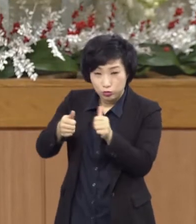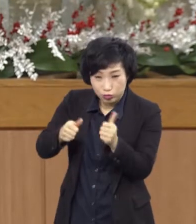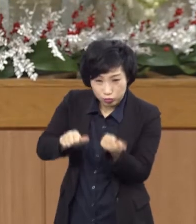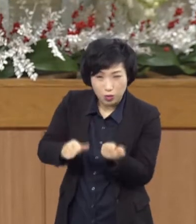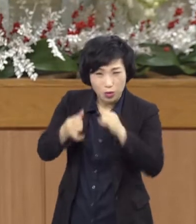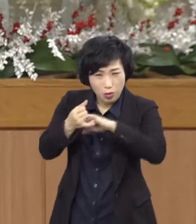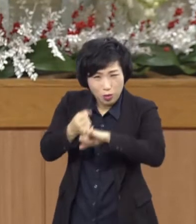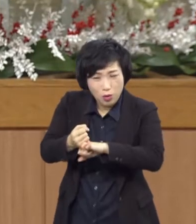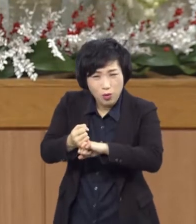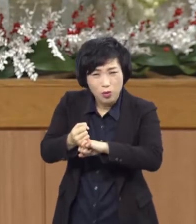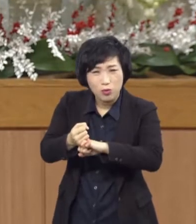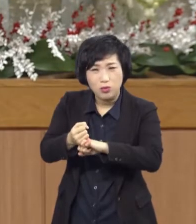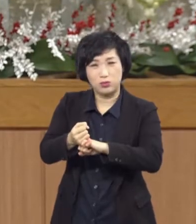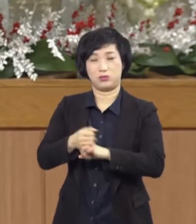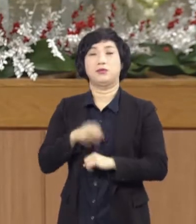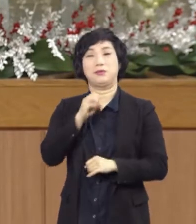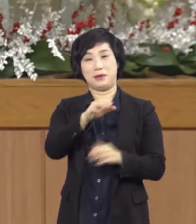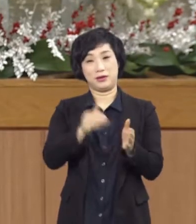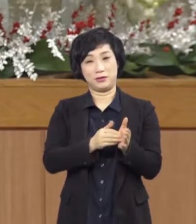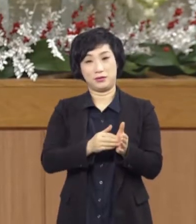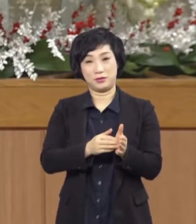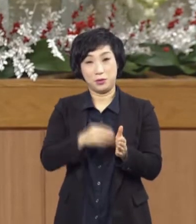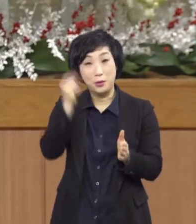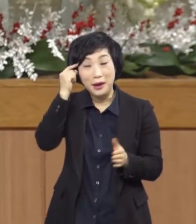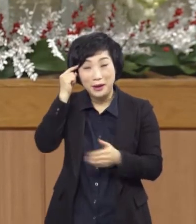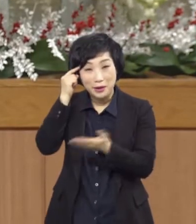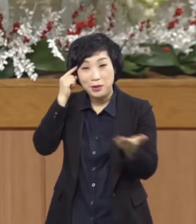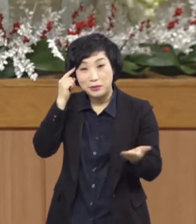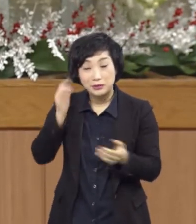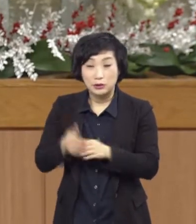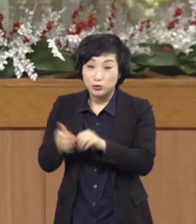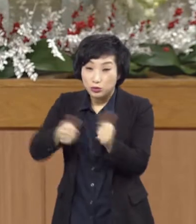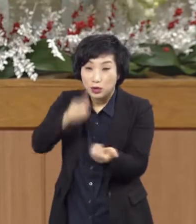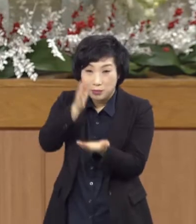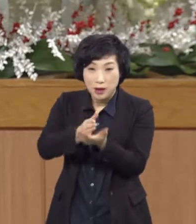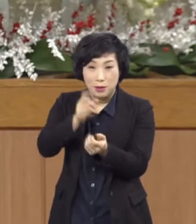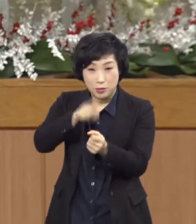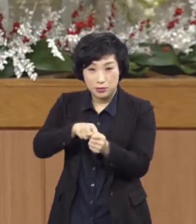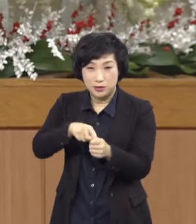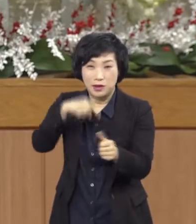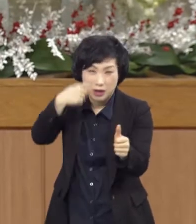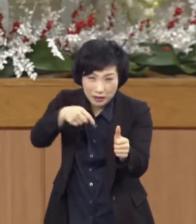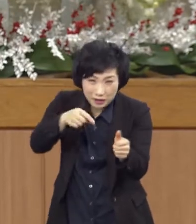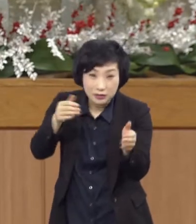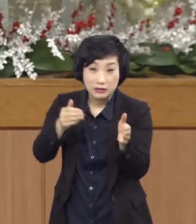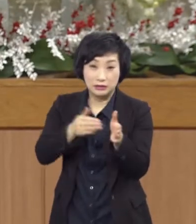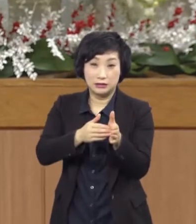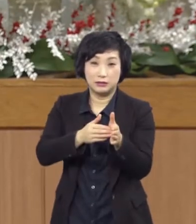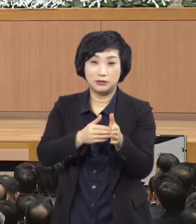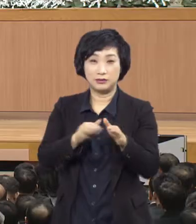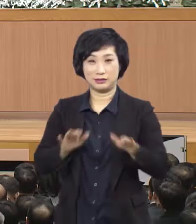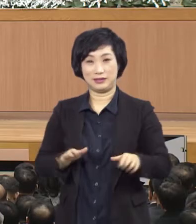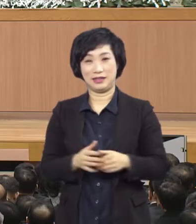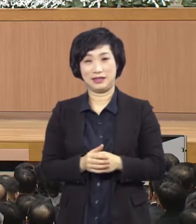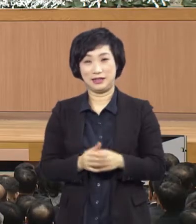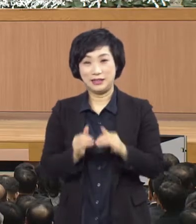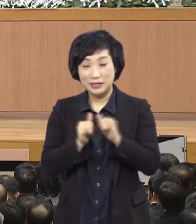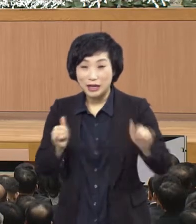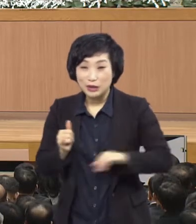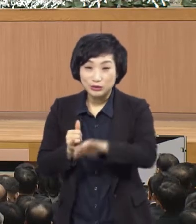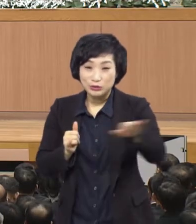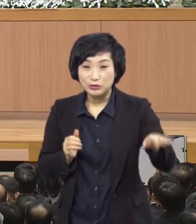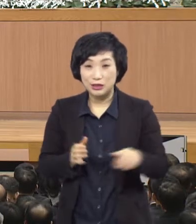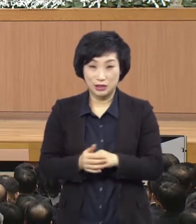정녕 죽으리라. 죽지 말라고 애절하게 일러주는데 인간은 우리